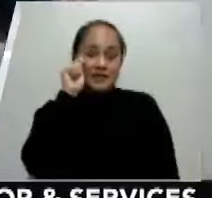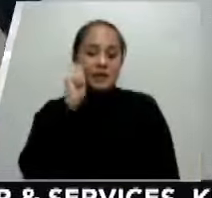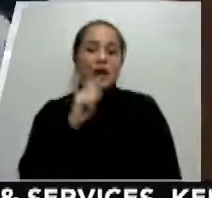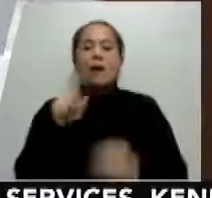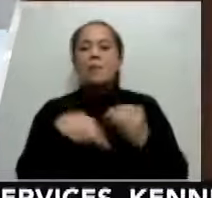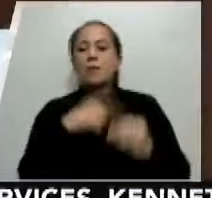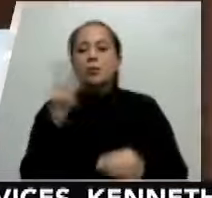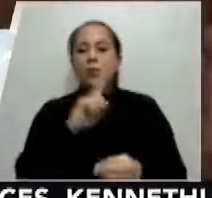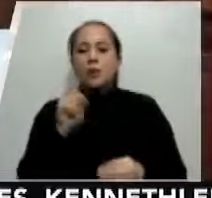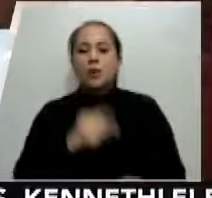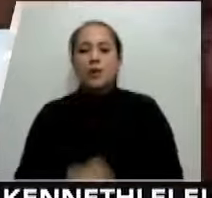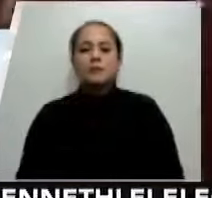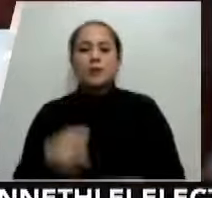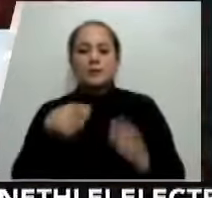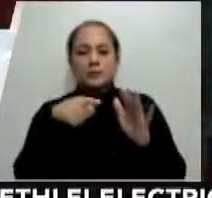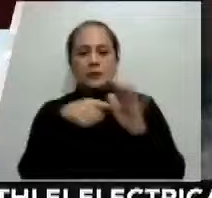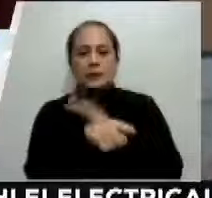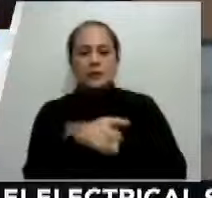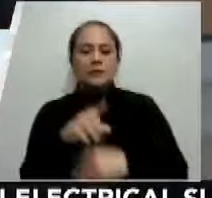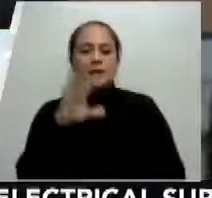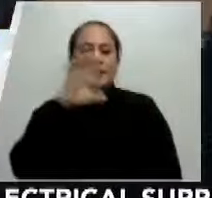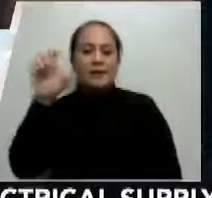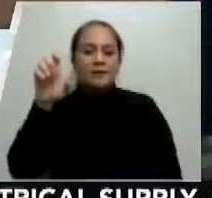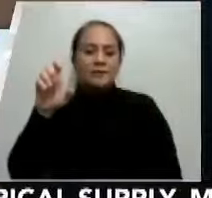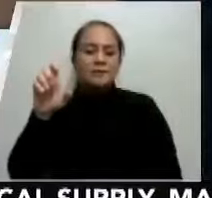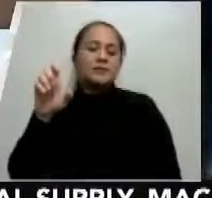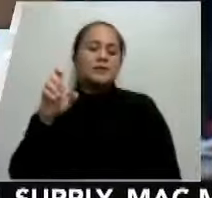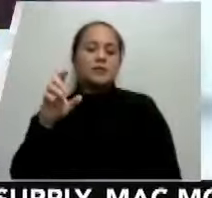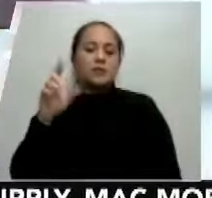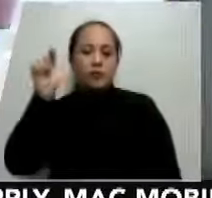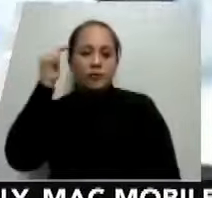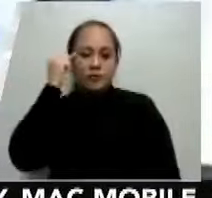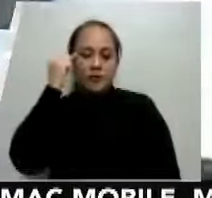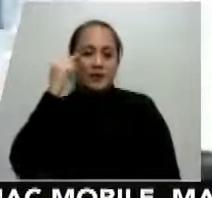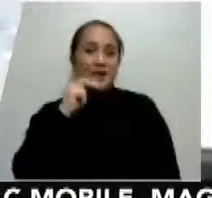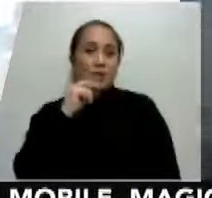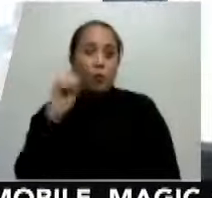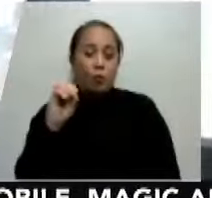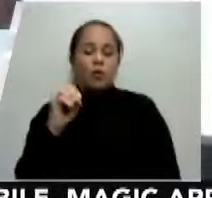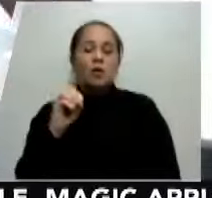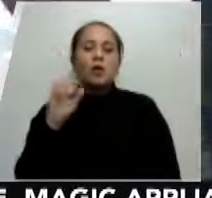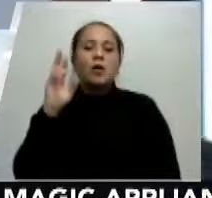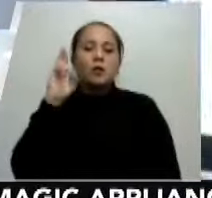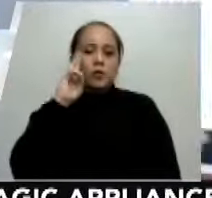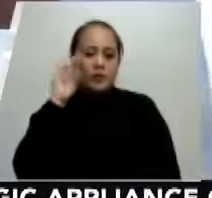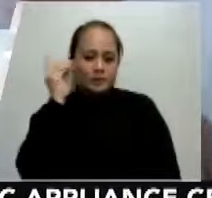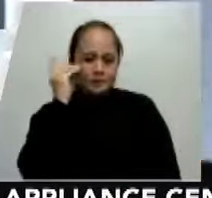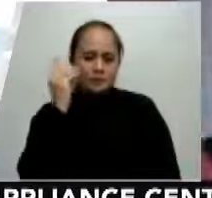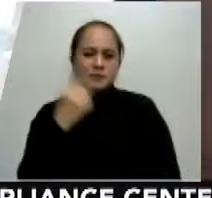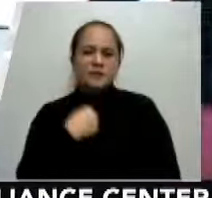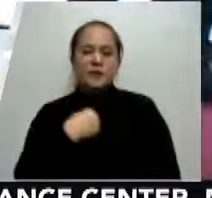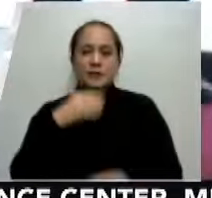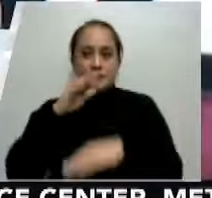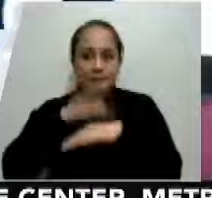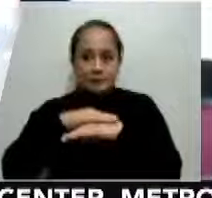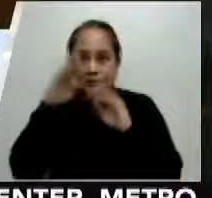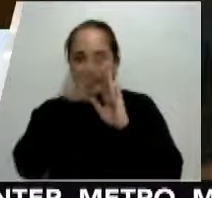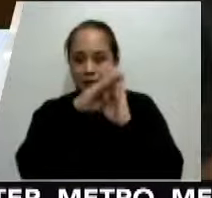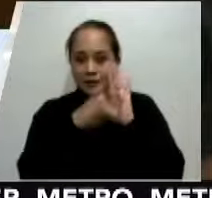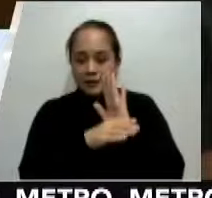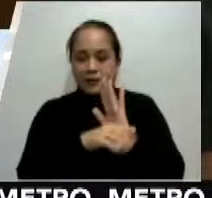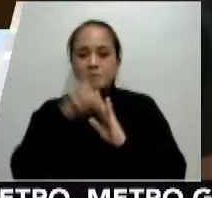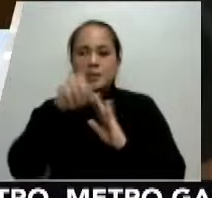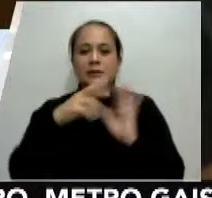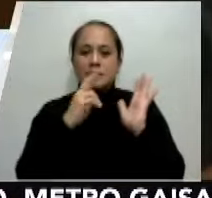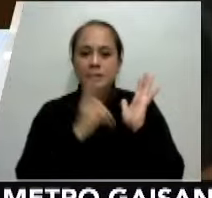umunoy pagpatay kay dating Negros Oriental Governor Roel De Gamo. Sa ilalim ng alert list order, dapat i-report ng